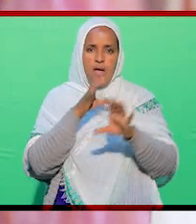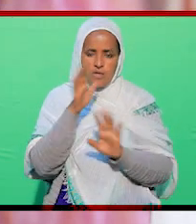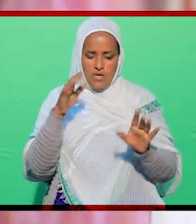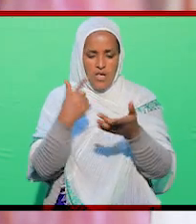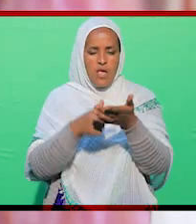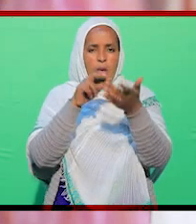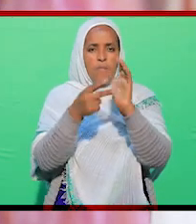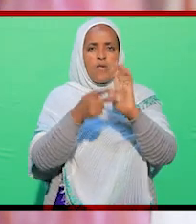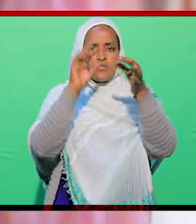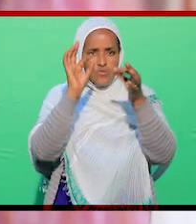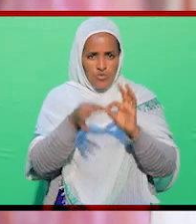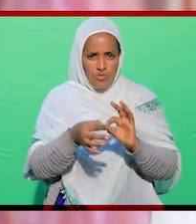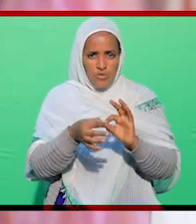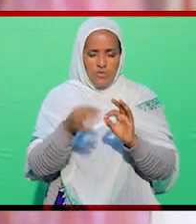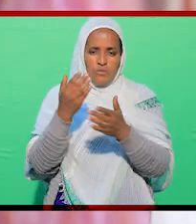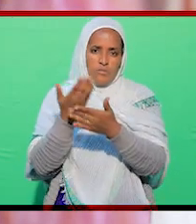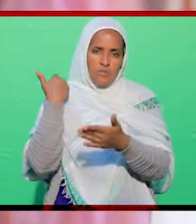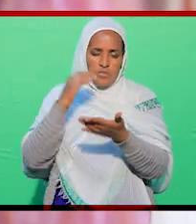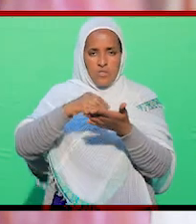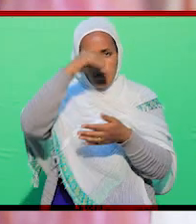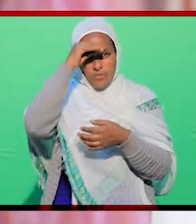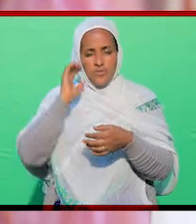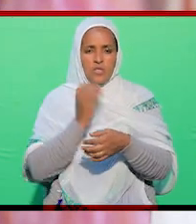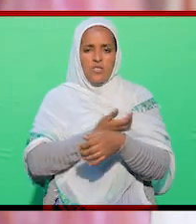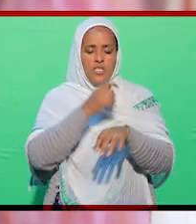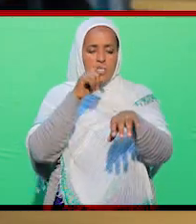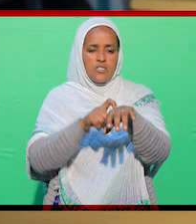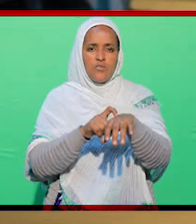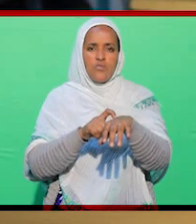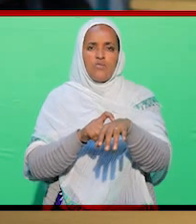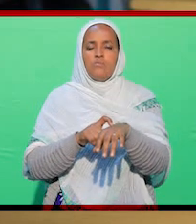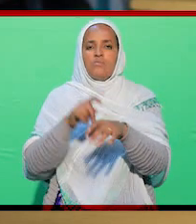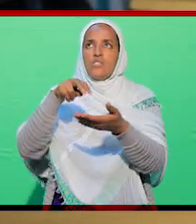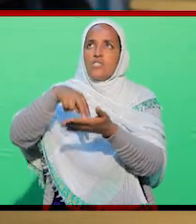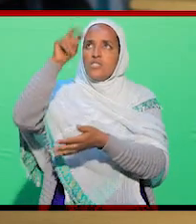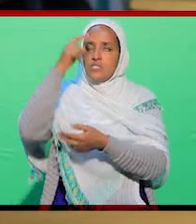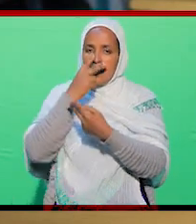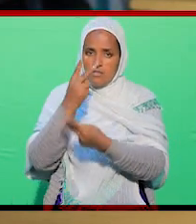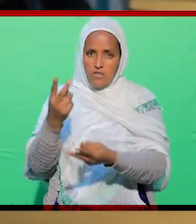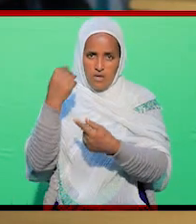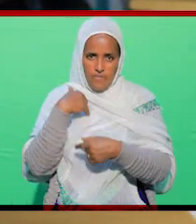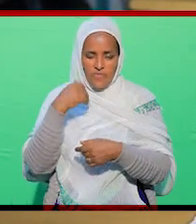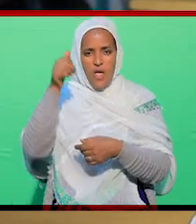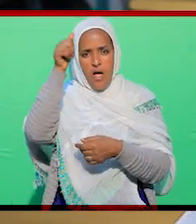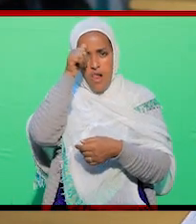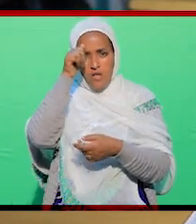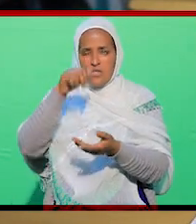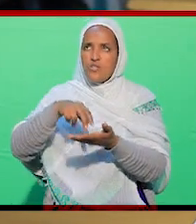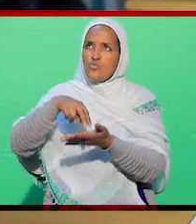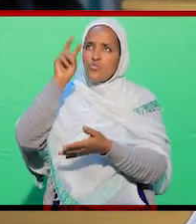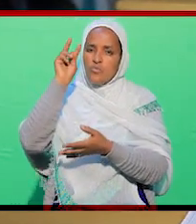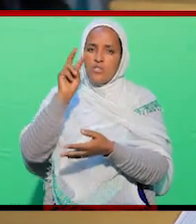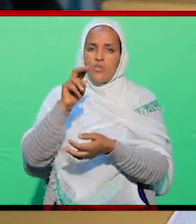ዘጉባኤ የሚባለው አይደረግም። ያ ማለት በቀደመ ትምህርታችን ጊዜያዊ የሆነ ትንሣኤ ስናይ